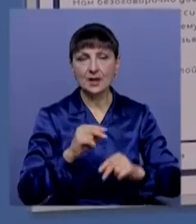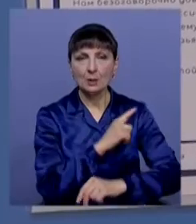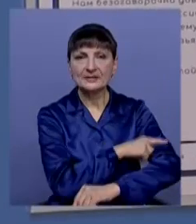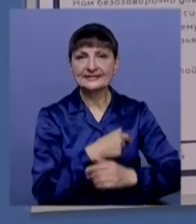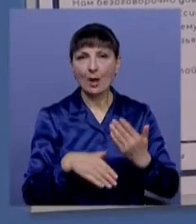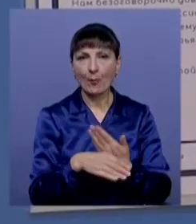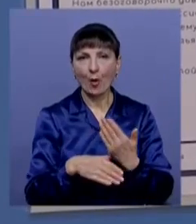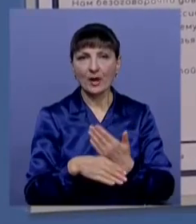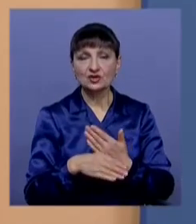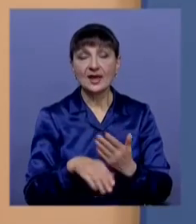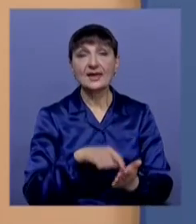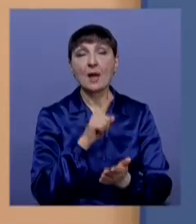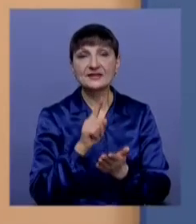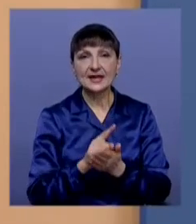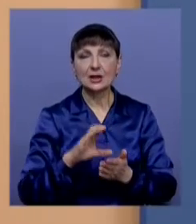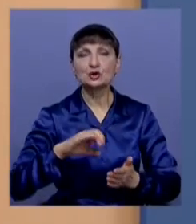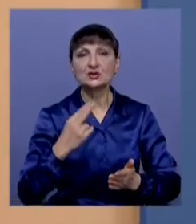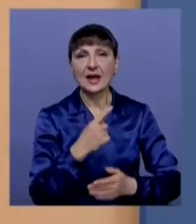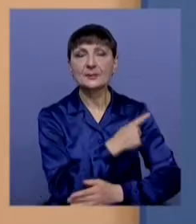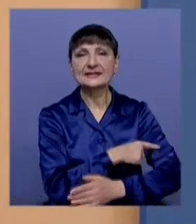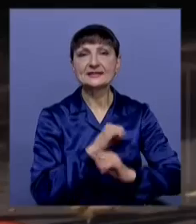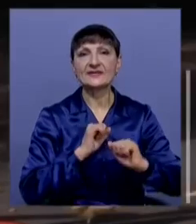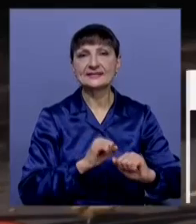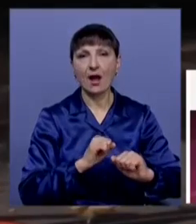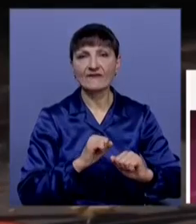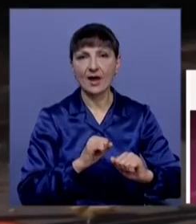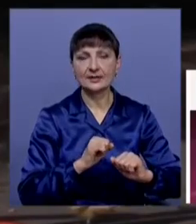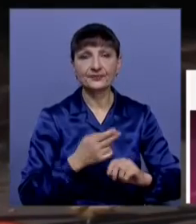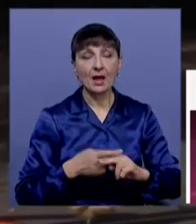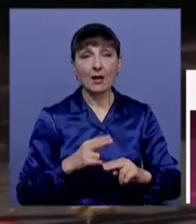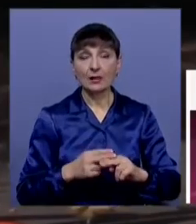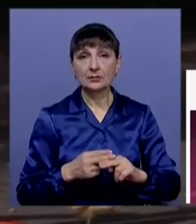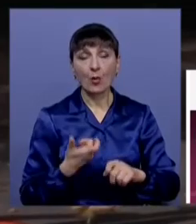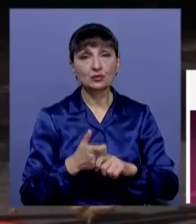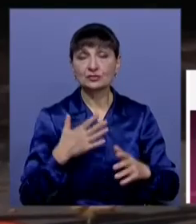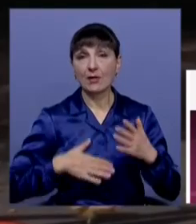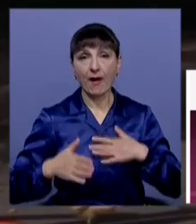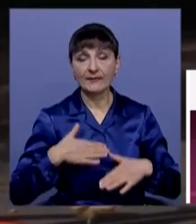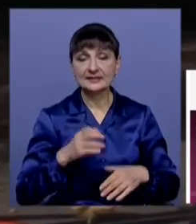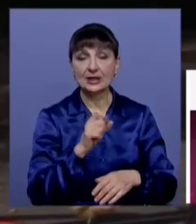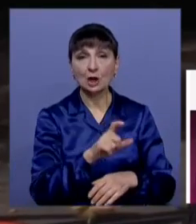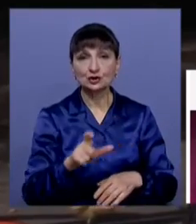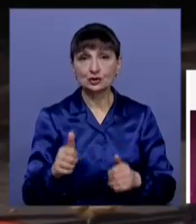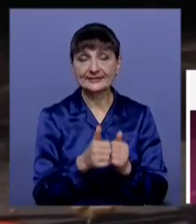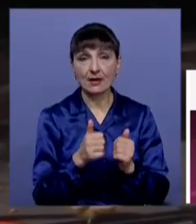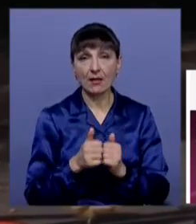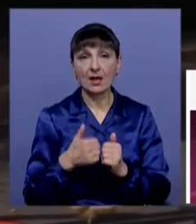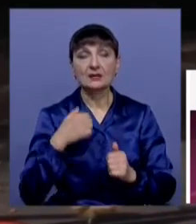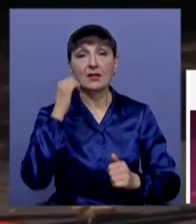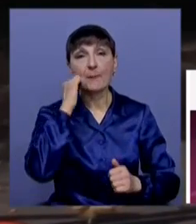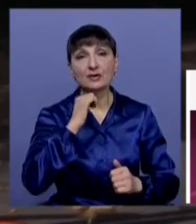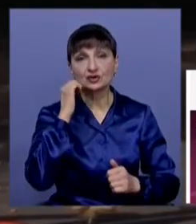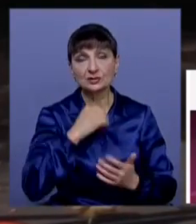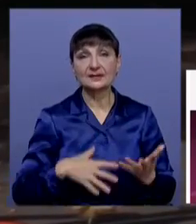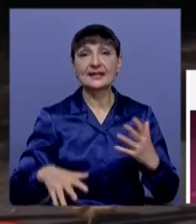медицинской помощи и обязательного социального медстрахования. Это настолько такая радость для жителей, для пожилых,